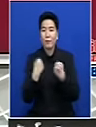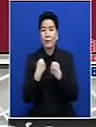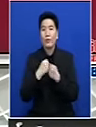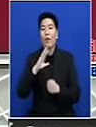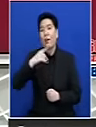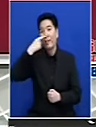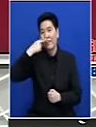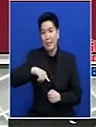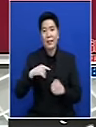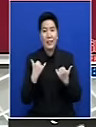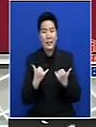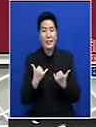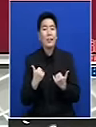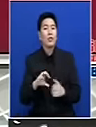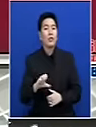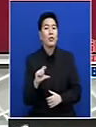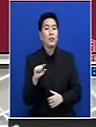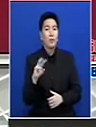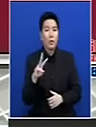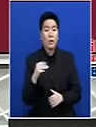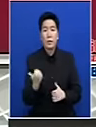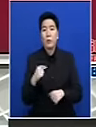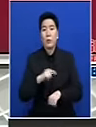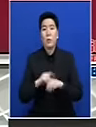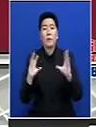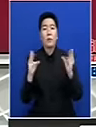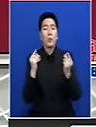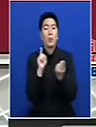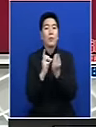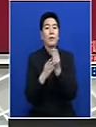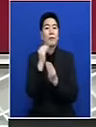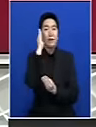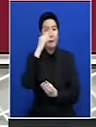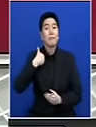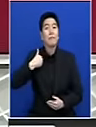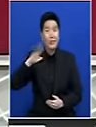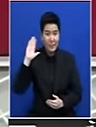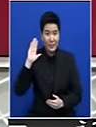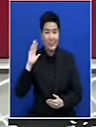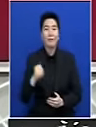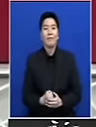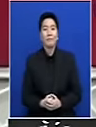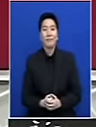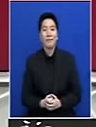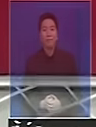ท่อน้ำไทยเดอะฮีโร่ทางช่อง Now 26วันนี้หมดเวลาฟุกแล้วเจอกันใหม่สัปดาห์หน้าลาไปก่อนสวัสดีครับ